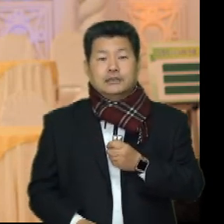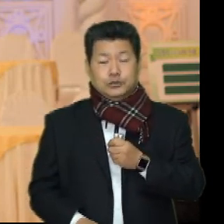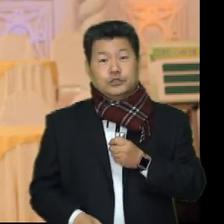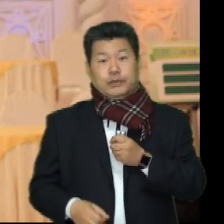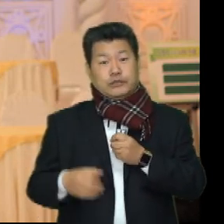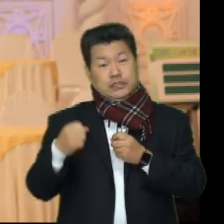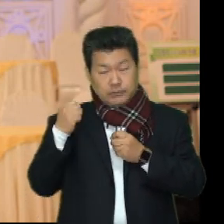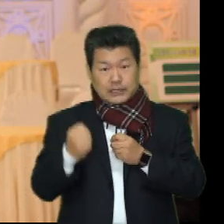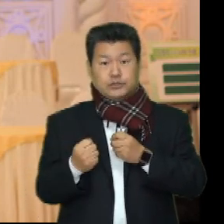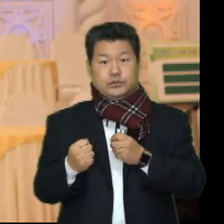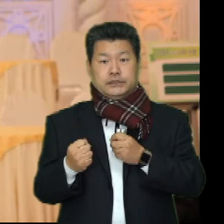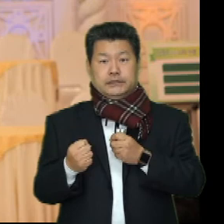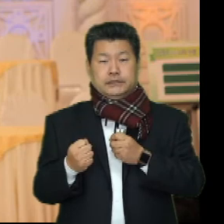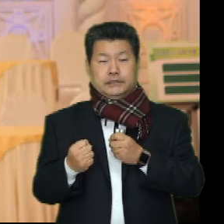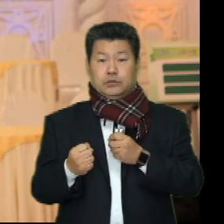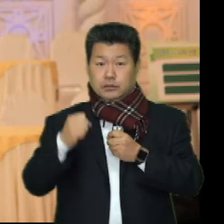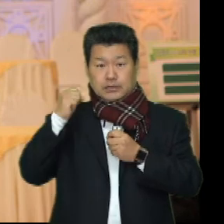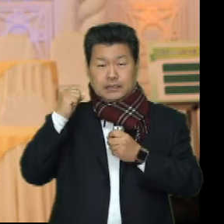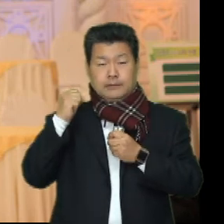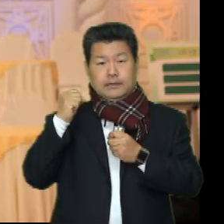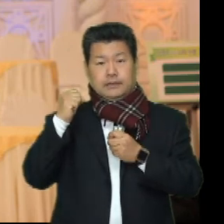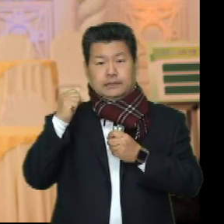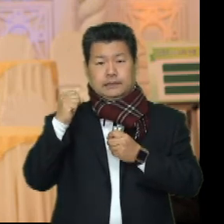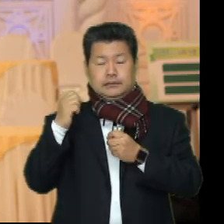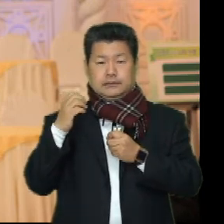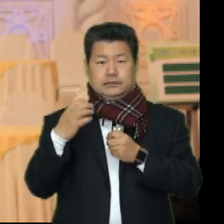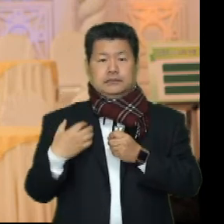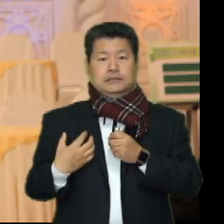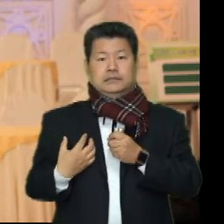알겠다. 유인균 발효가 얼마나 좋은 건지 또 얼마나